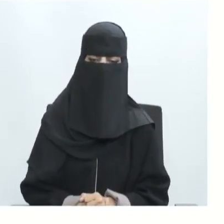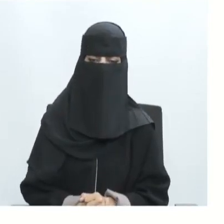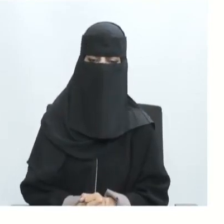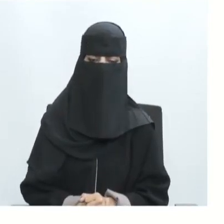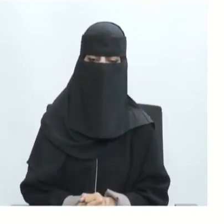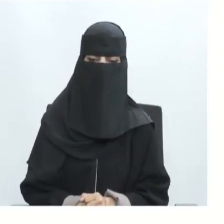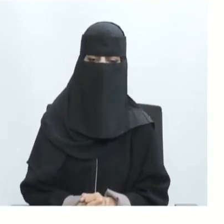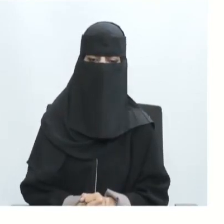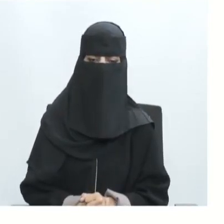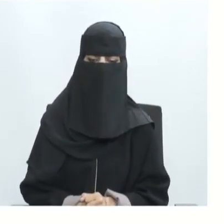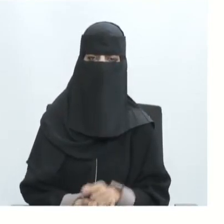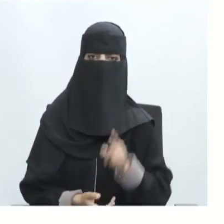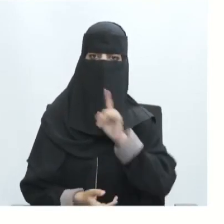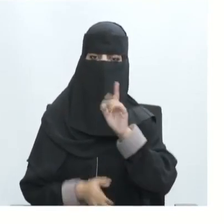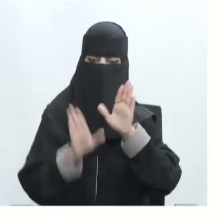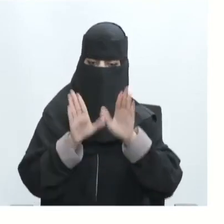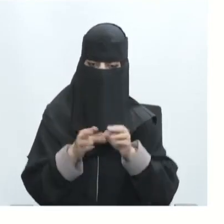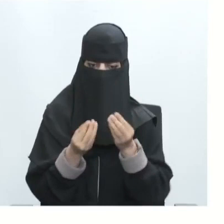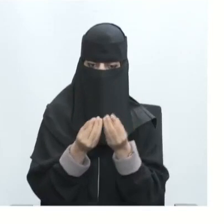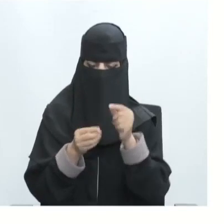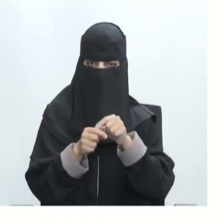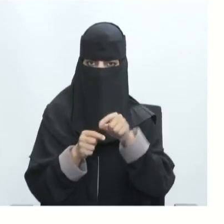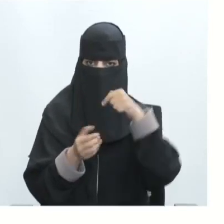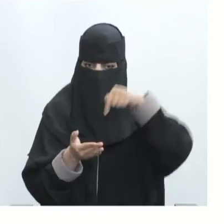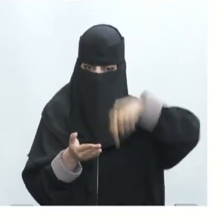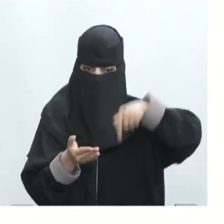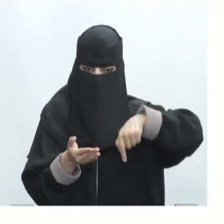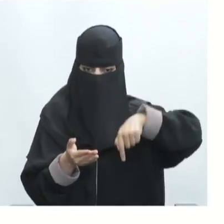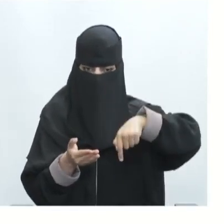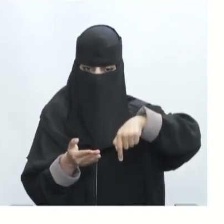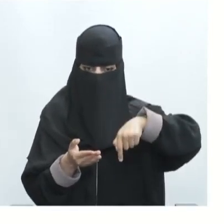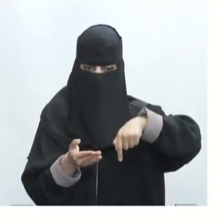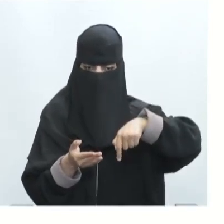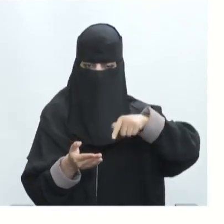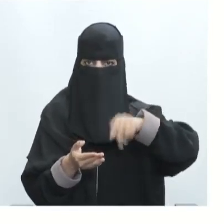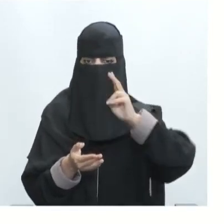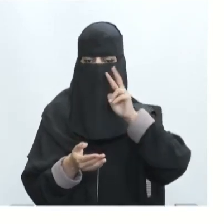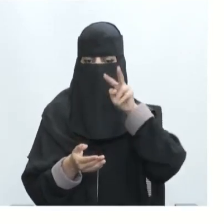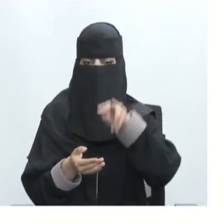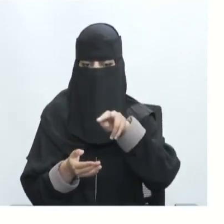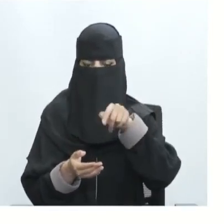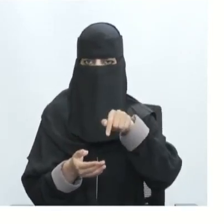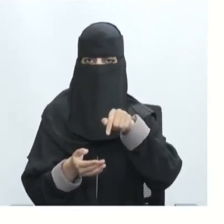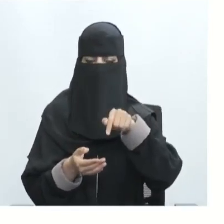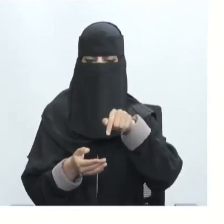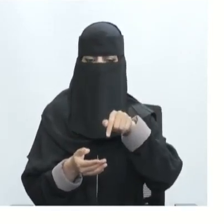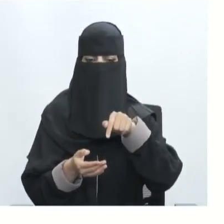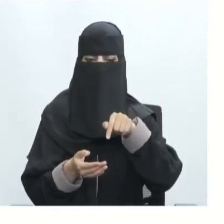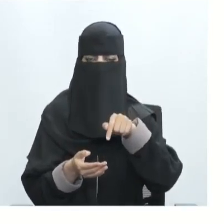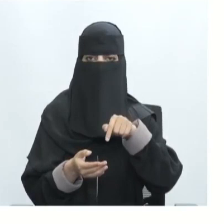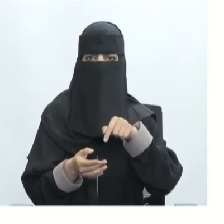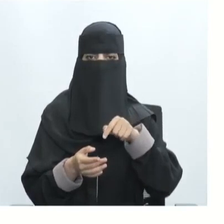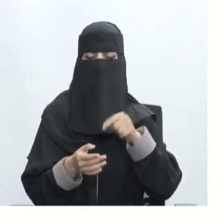خط ولا يوجد في هذه اللحظه ذاتها او ذاتها